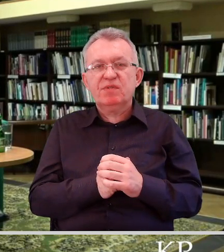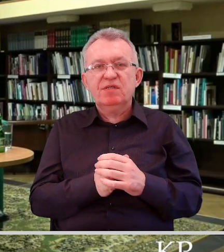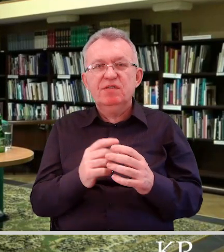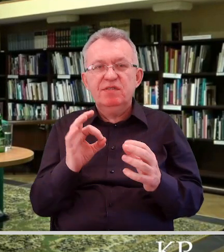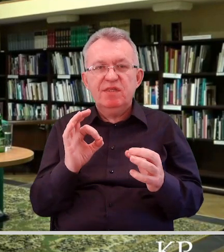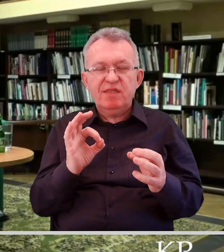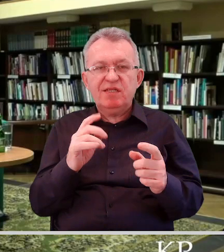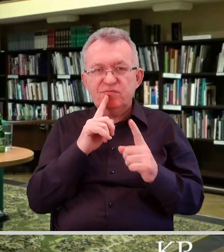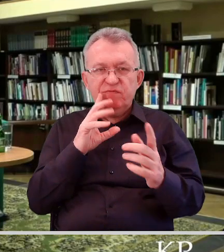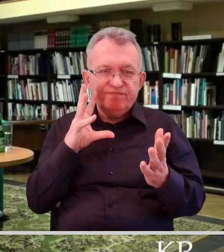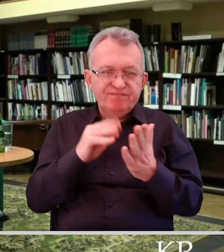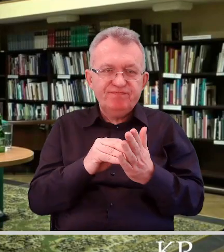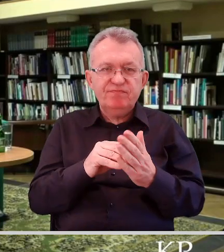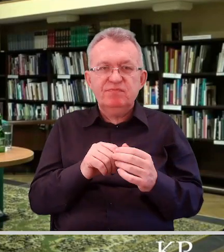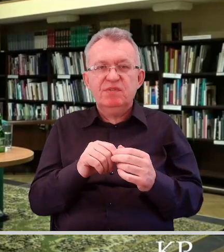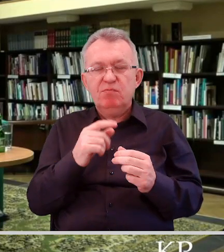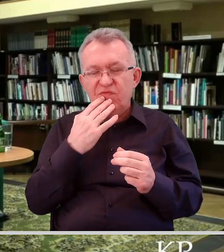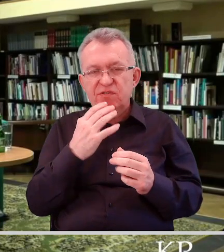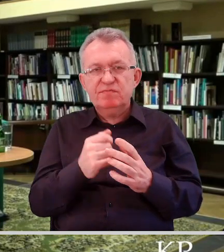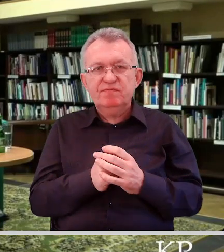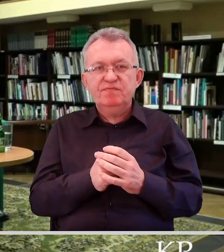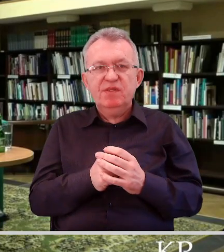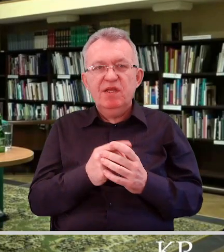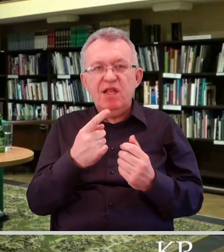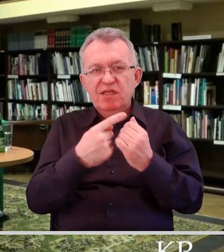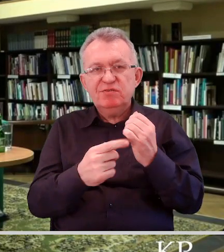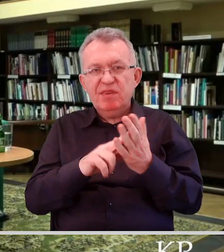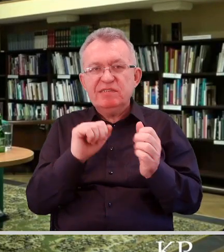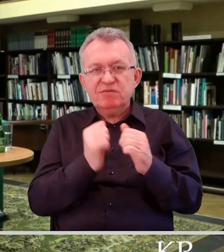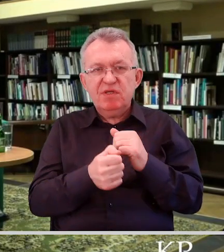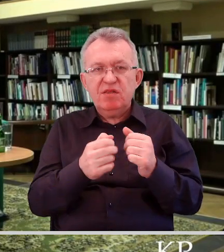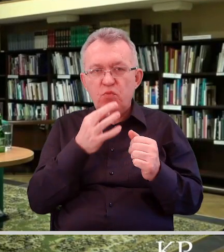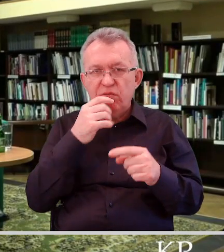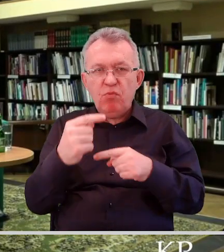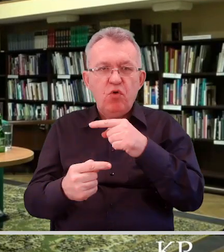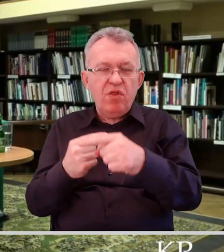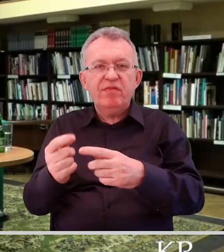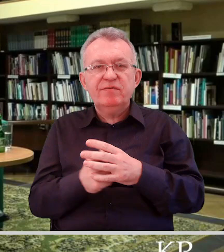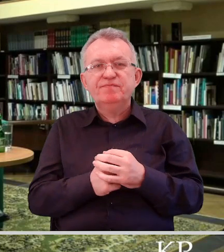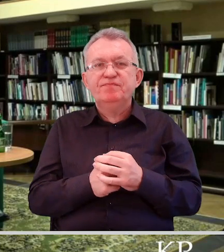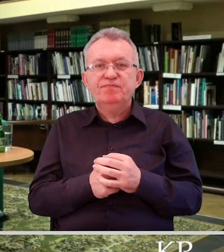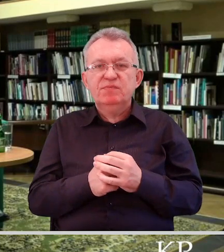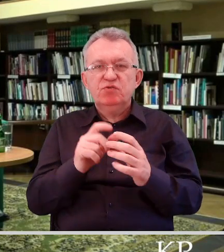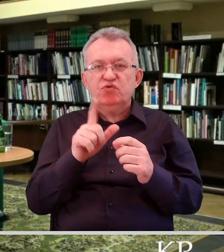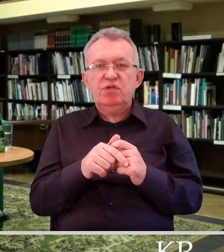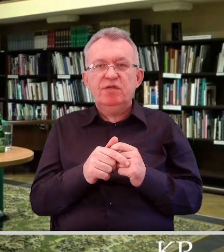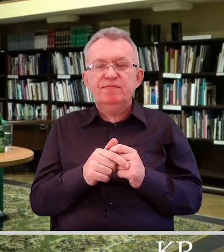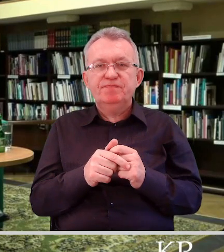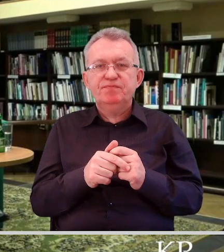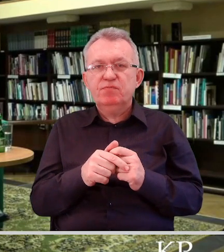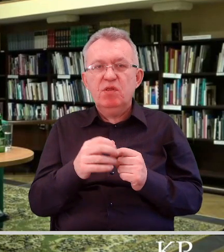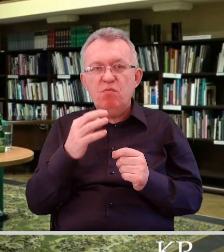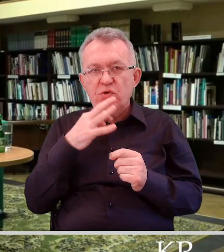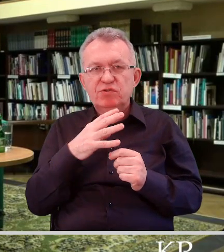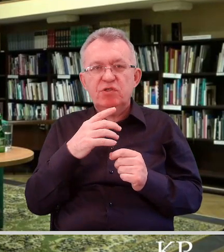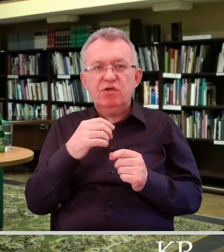rekonstruuję ją teraz. Faktycznie mówiłyśmy o tym, że liczymy na zmianę w młodym pokoleniu, na to, że